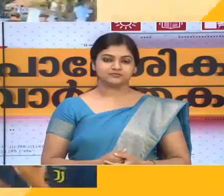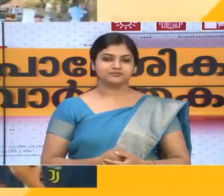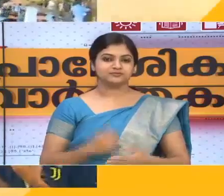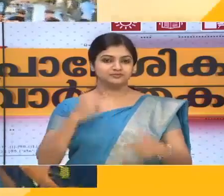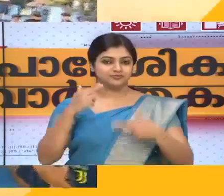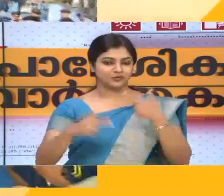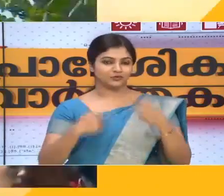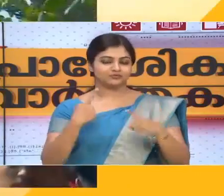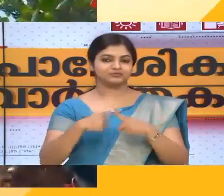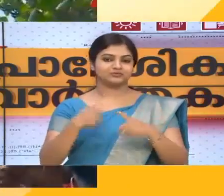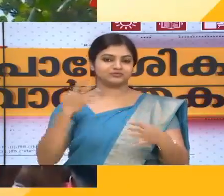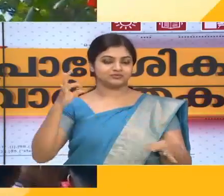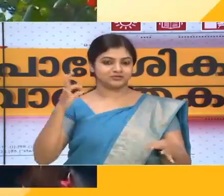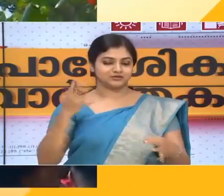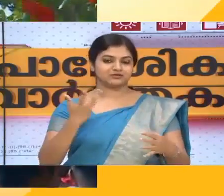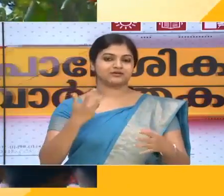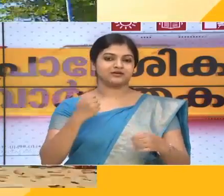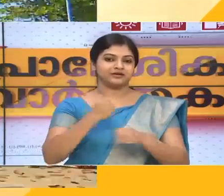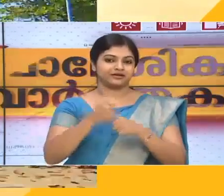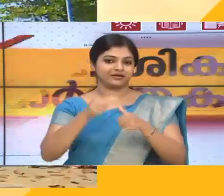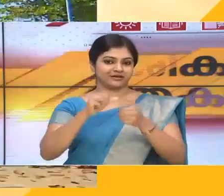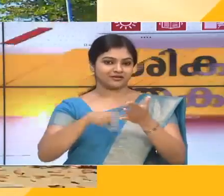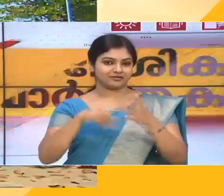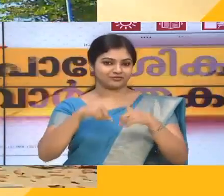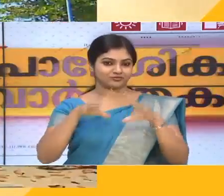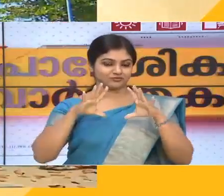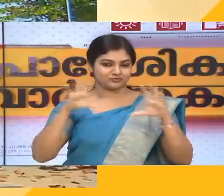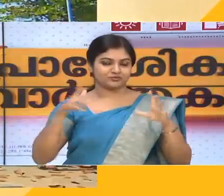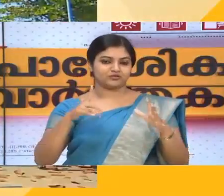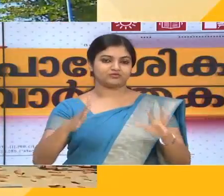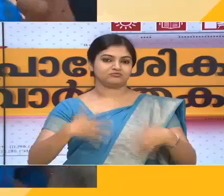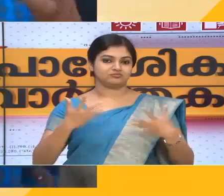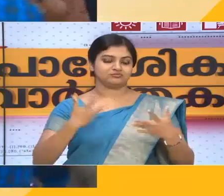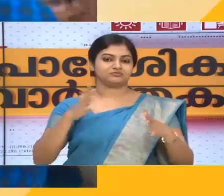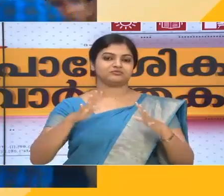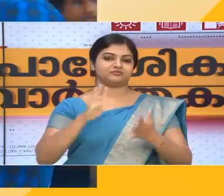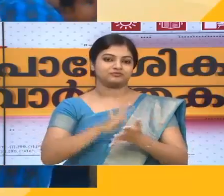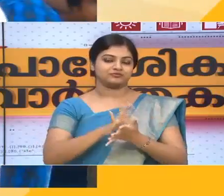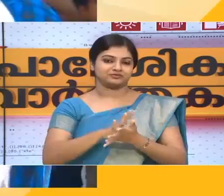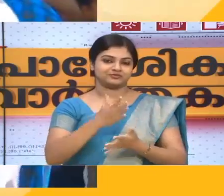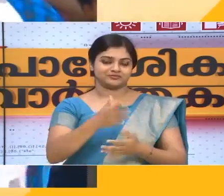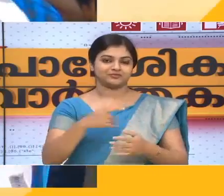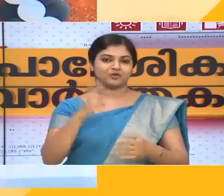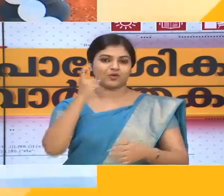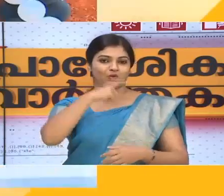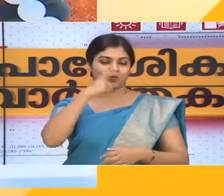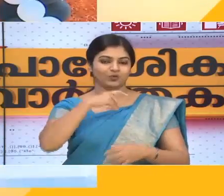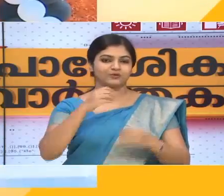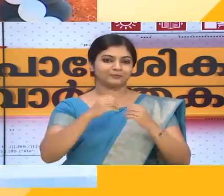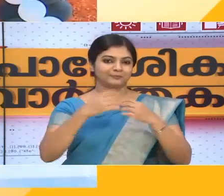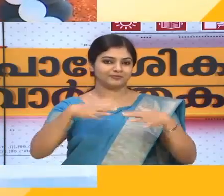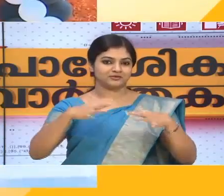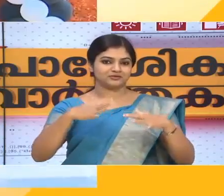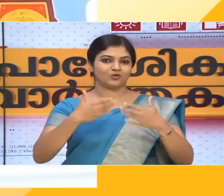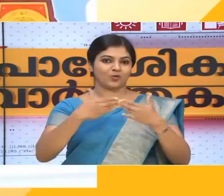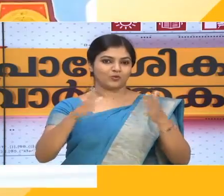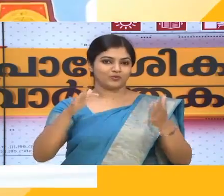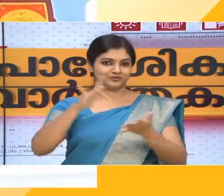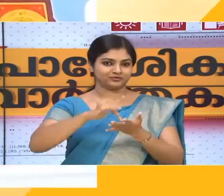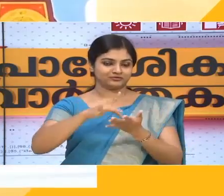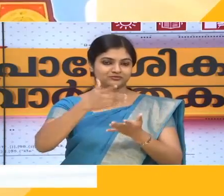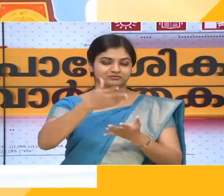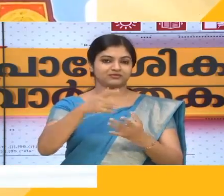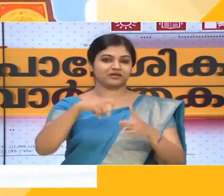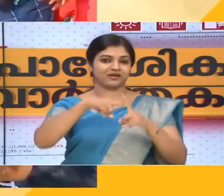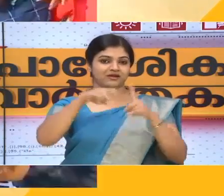പാട്ടും നൃത്തവും ഗെയിം ഷോകളുമായി ഉത്സവ അന്തരീക്ഷത്തിലായിരുന്നു ആഘോഷം. കോഴിക്കോട് ബീച്ച് ഓപ്പൺ സ്റ്റേജിന് സമീപമാണ്